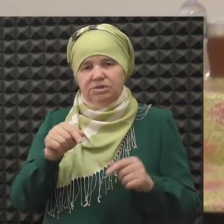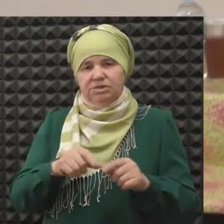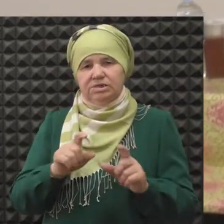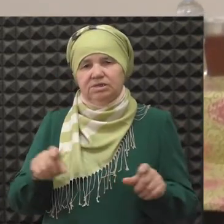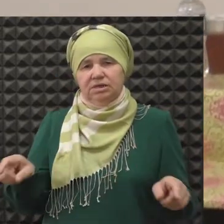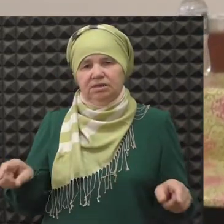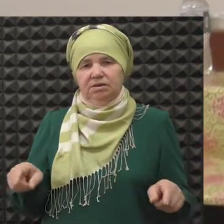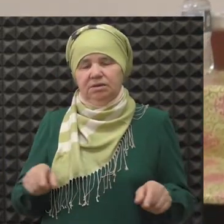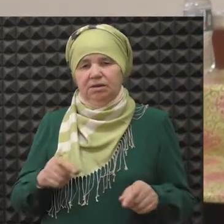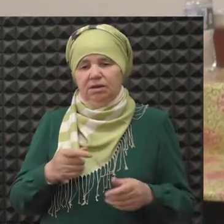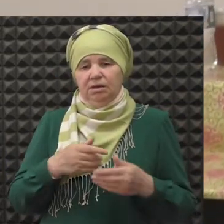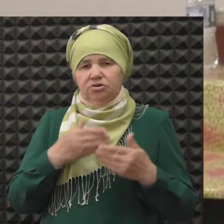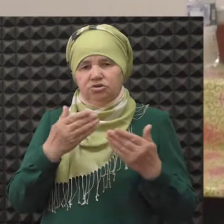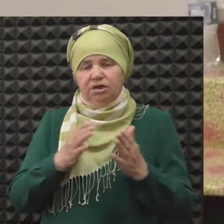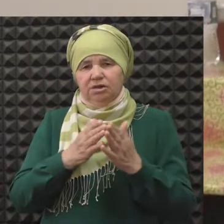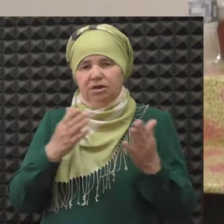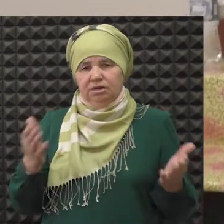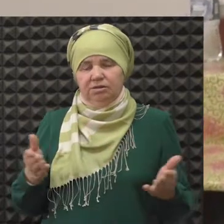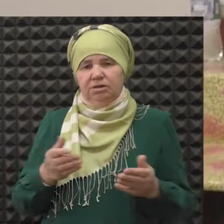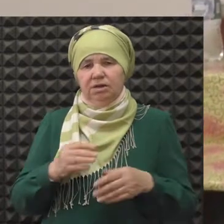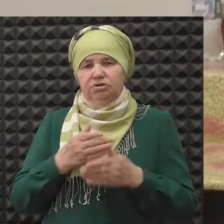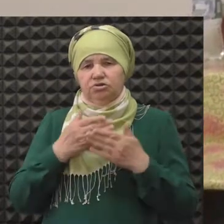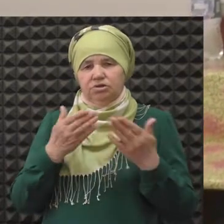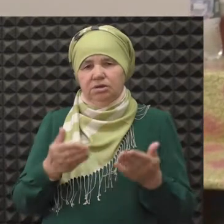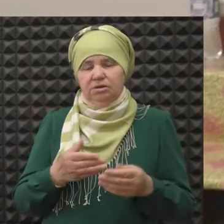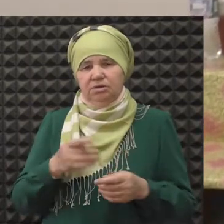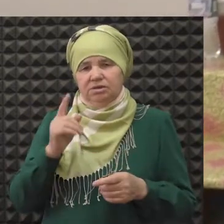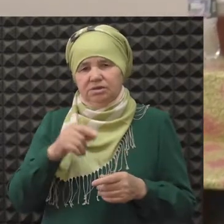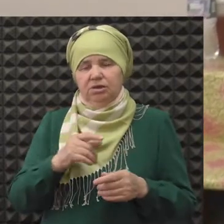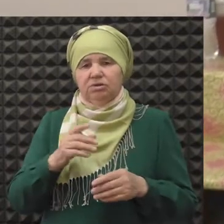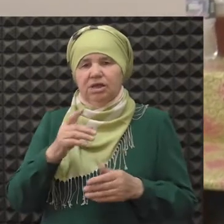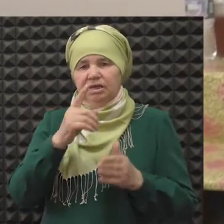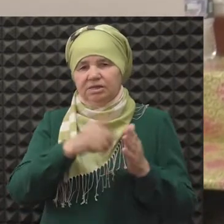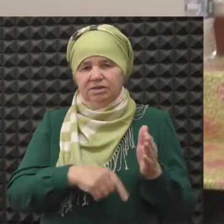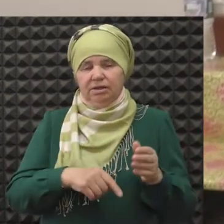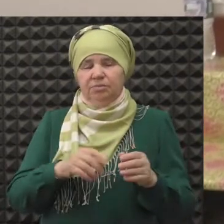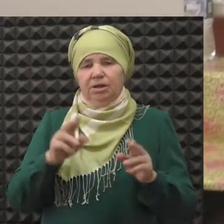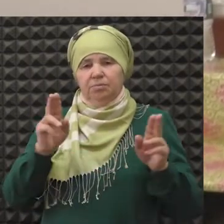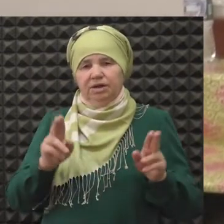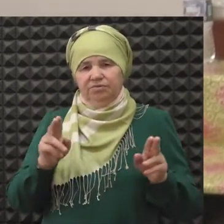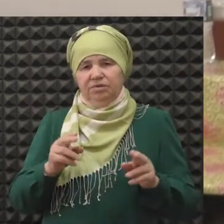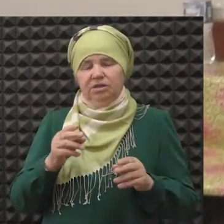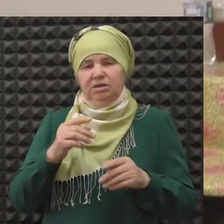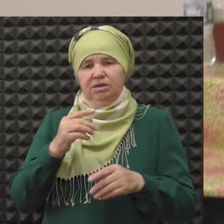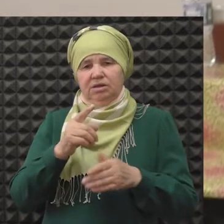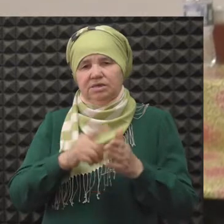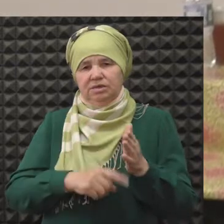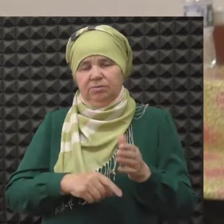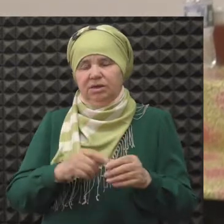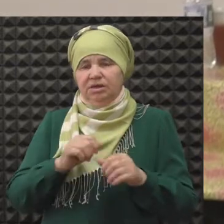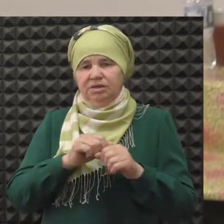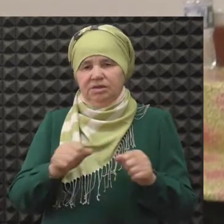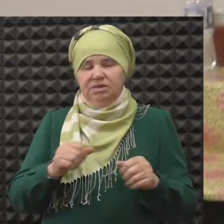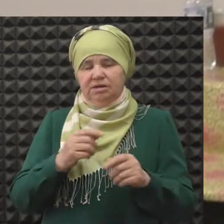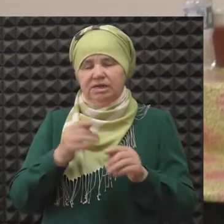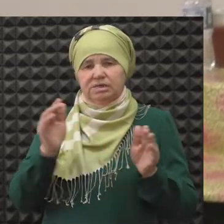сидят, они читали Коран, они читали... знают ислам, правила шариата, поэтому нельзя из